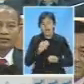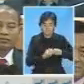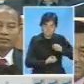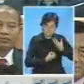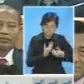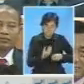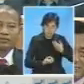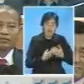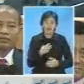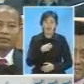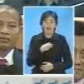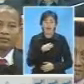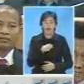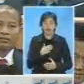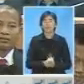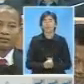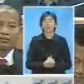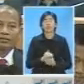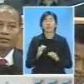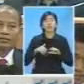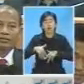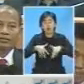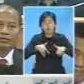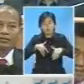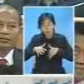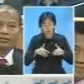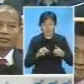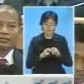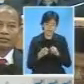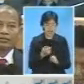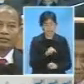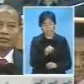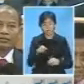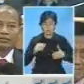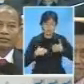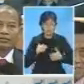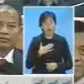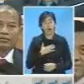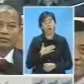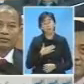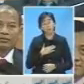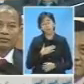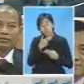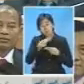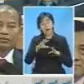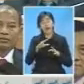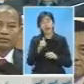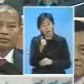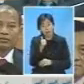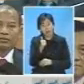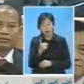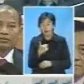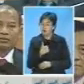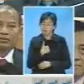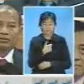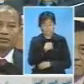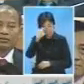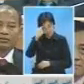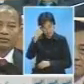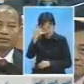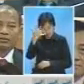าในเมื่อประชาชนจะตายต่อหน้าท่านจะให้ผมนิ่งดูดายได้หรือครับผมไม่ใจดำเหมือนพวกท่านหรอ